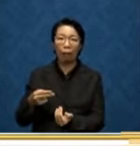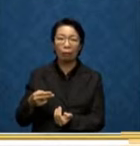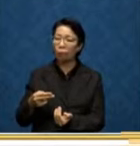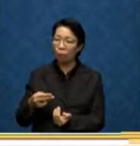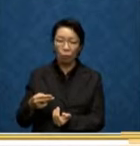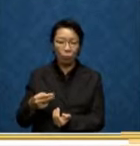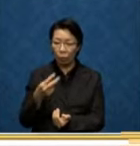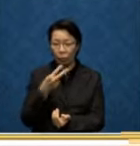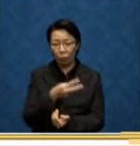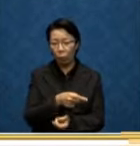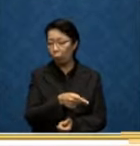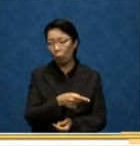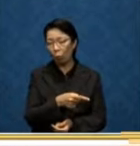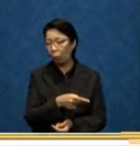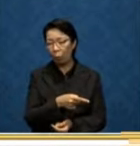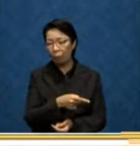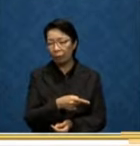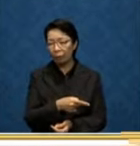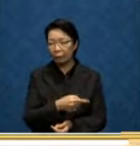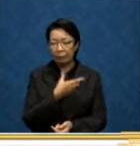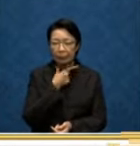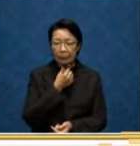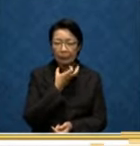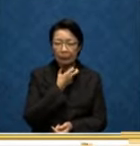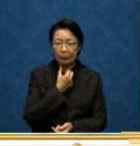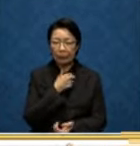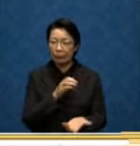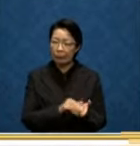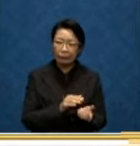มากแม่ติดหนักมากภาพต่อไปค่ะเ